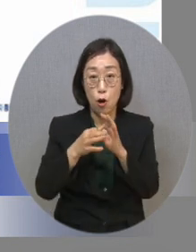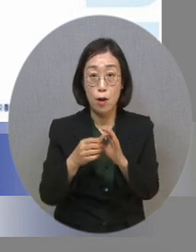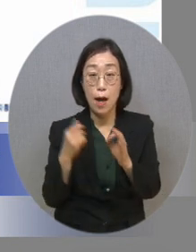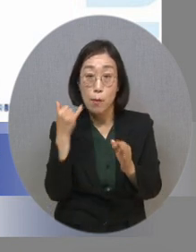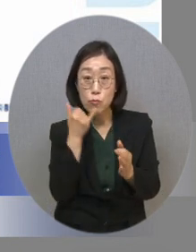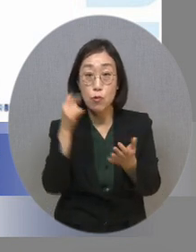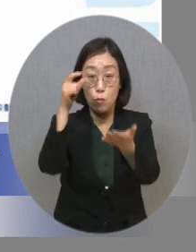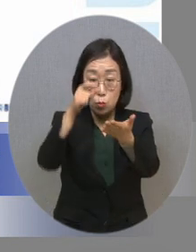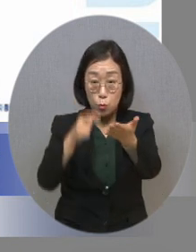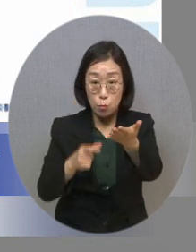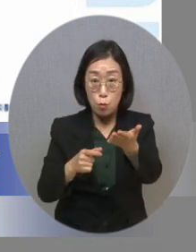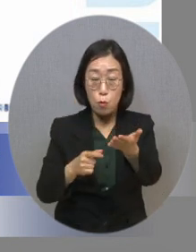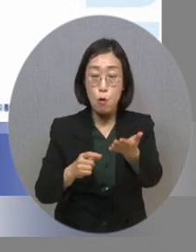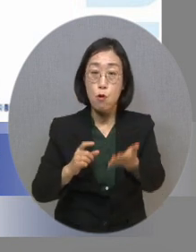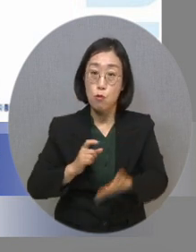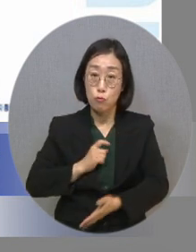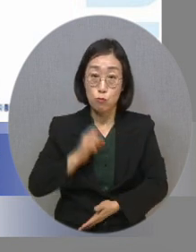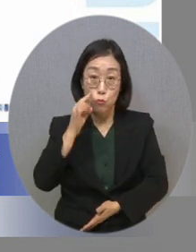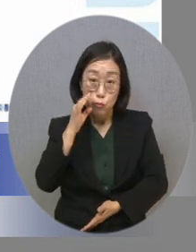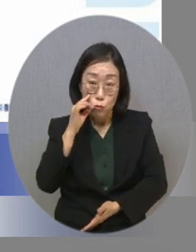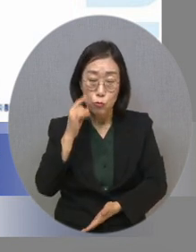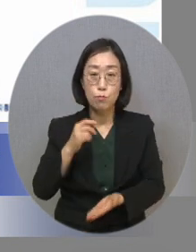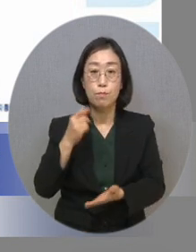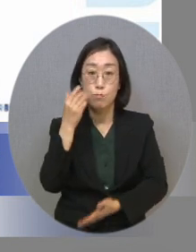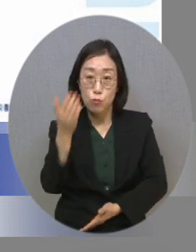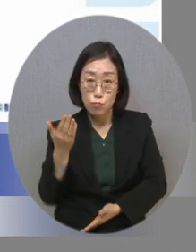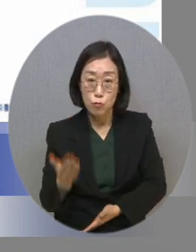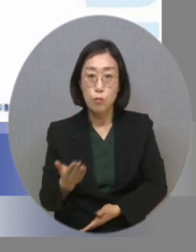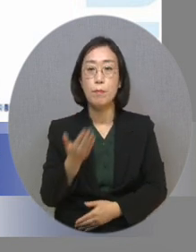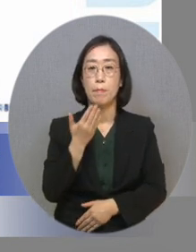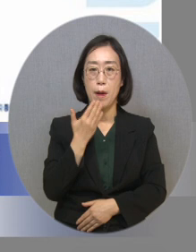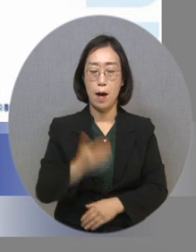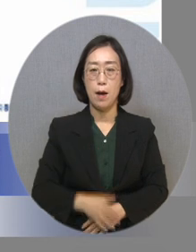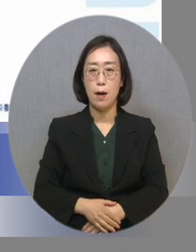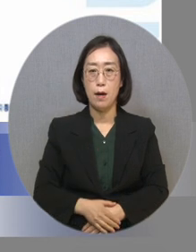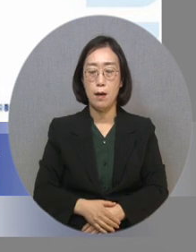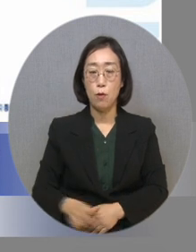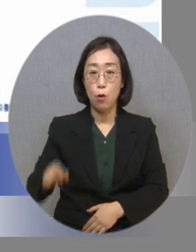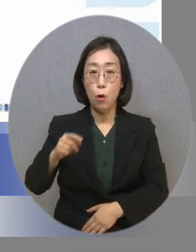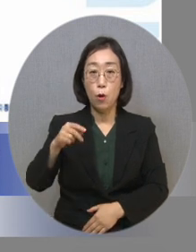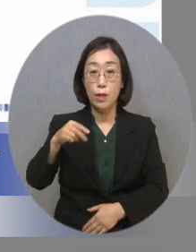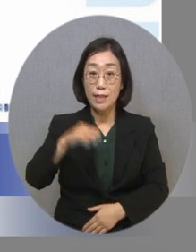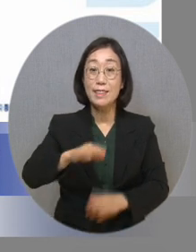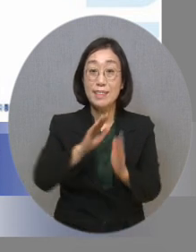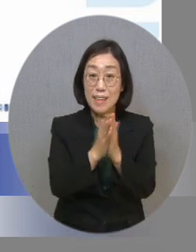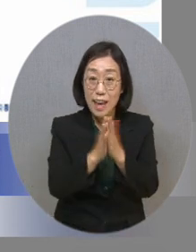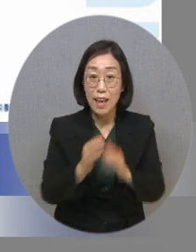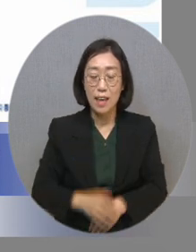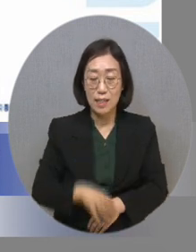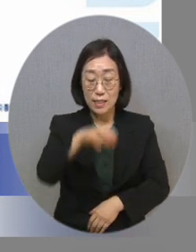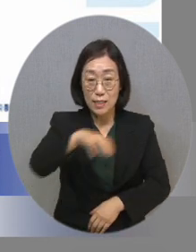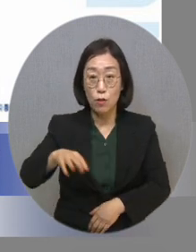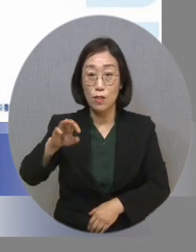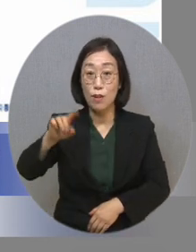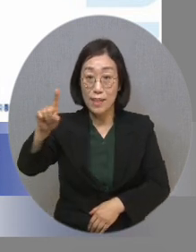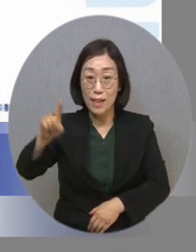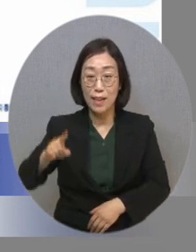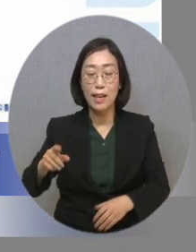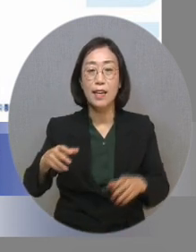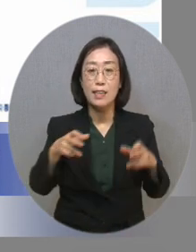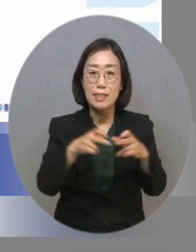문의 사항이 생겼을 때 바로 확인할 수 있도록 했습니다 한편 똑똑 누림은 돈의 31개 시군 장애인